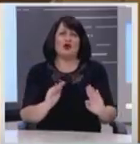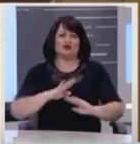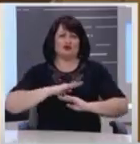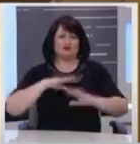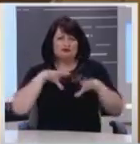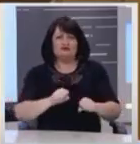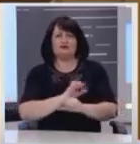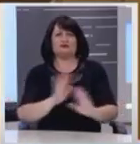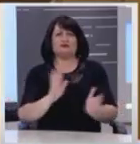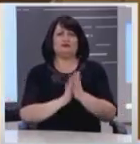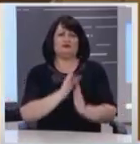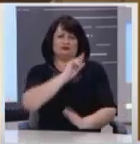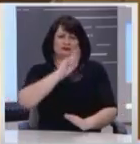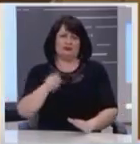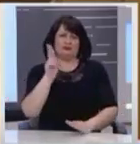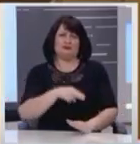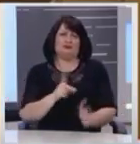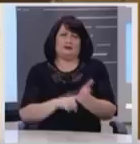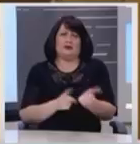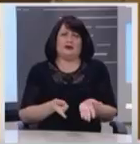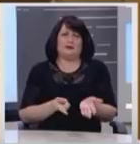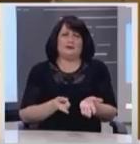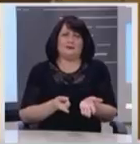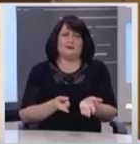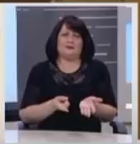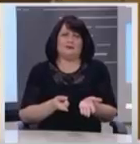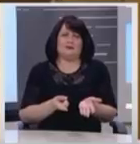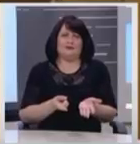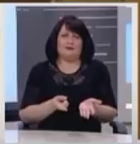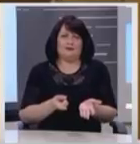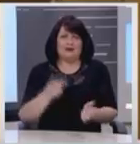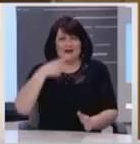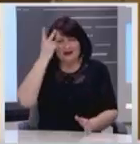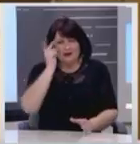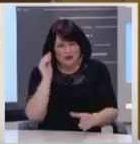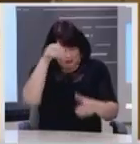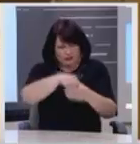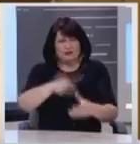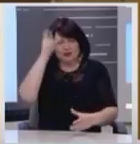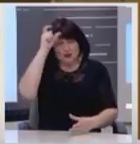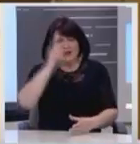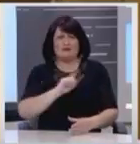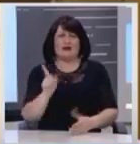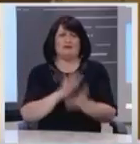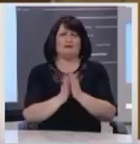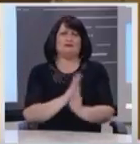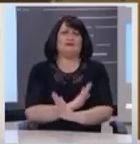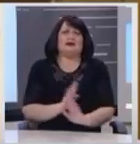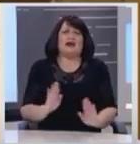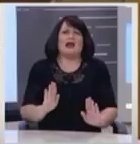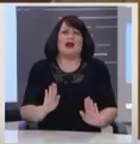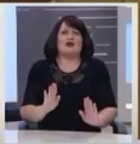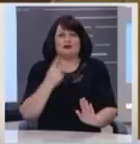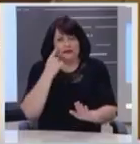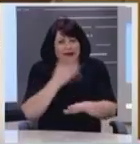Συνεπάγεται με δύο λόγια κατάργηση των επεμβατικών δικαιωμάτων και των